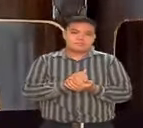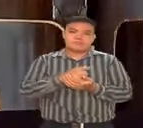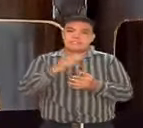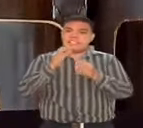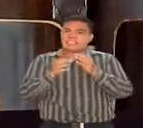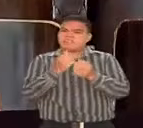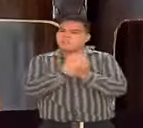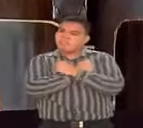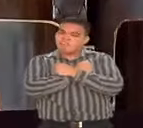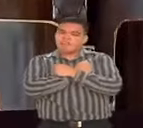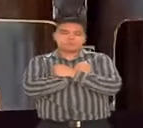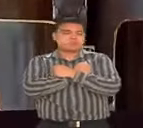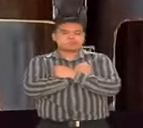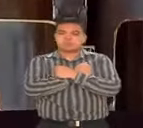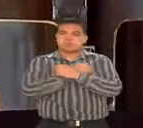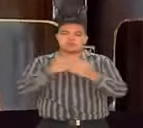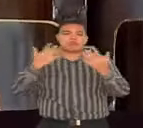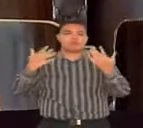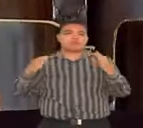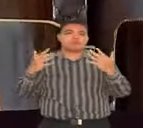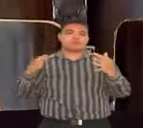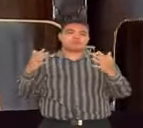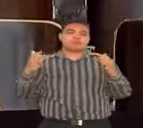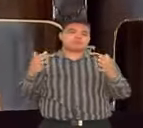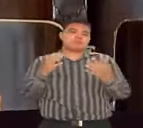Pero gugma gani mga kaigsunan,